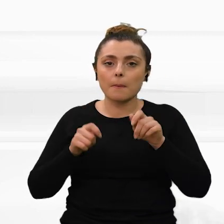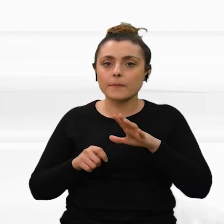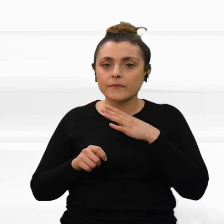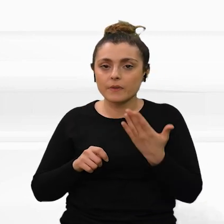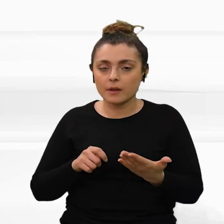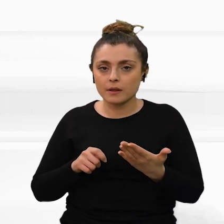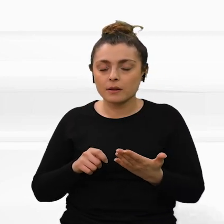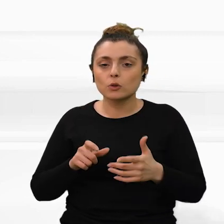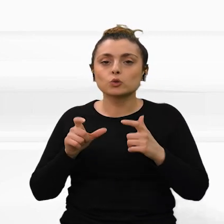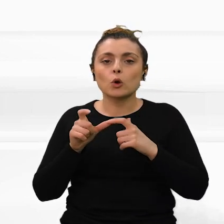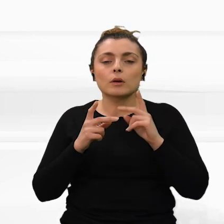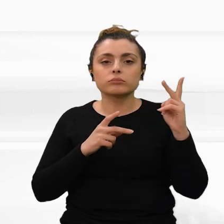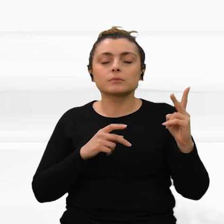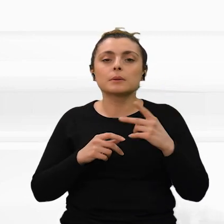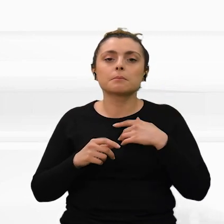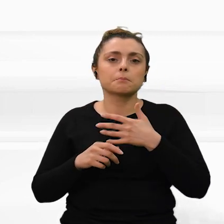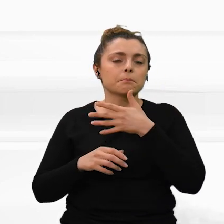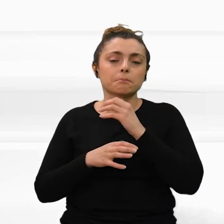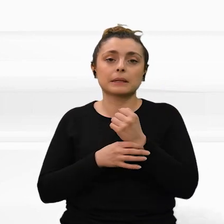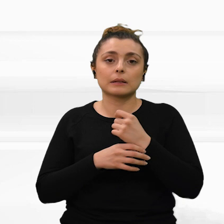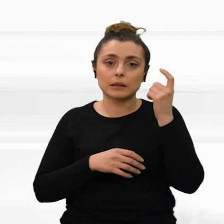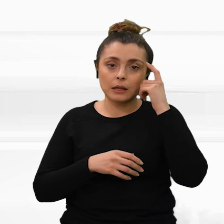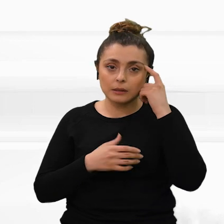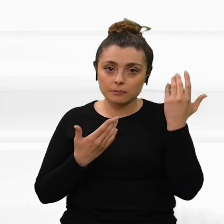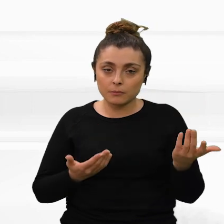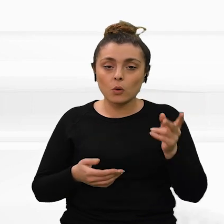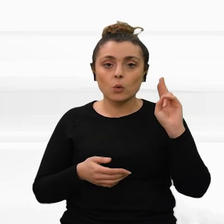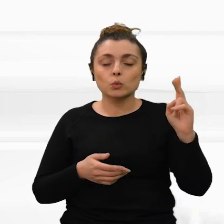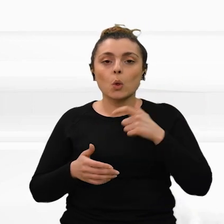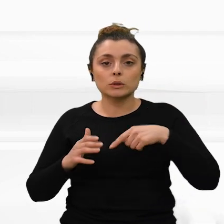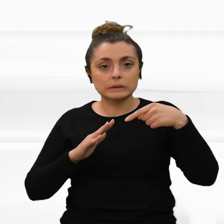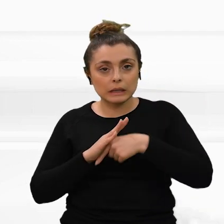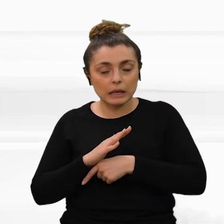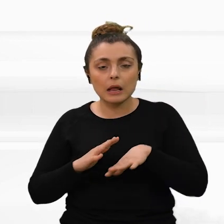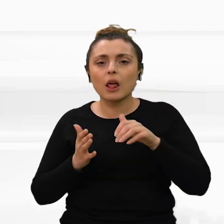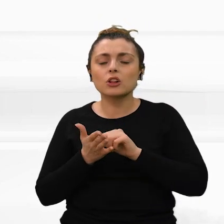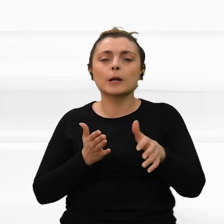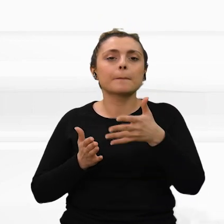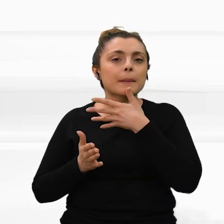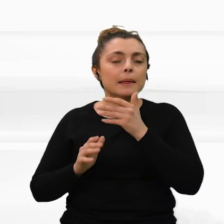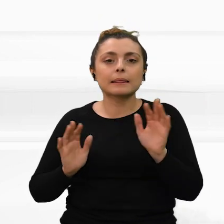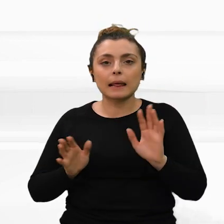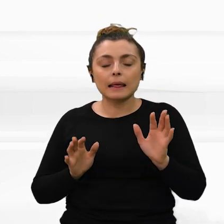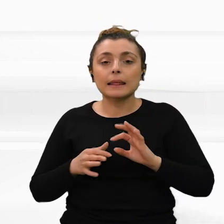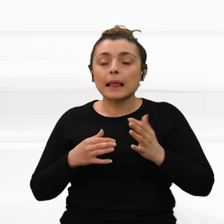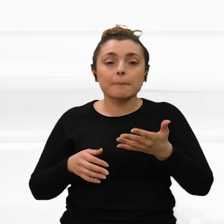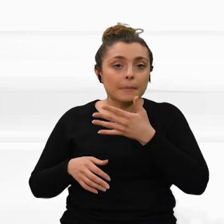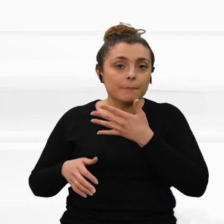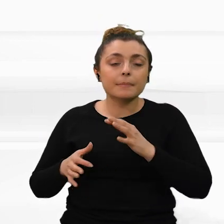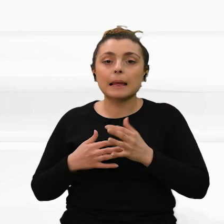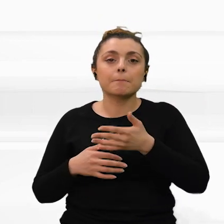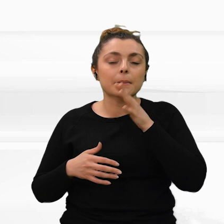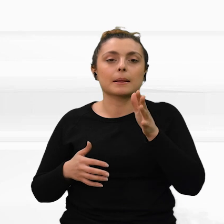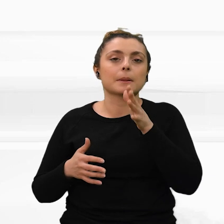vurgulanmaktadır Sokrates bilgeliği tanımlarken onun özelliğinin herşeyi bilmek değil neyi